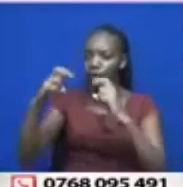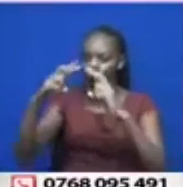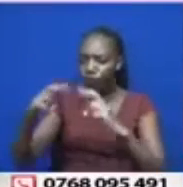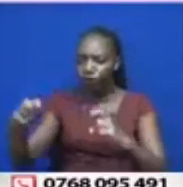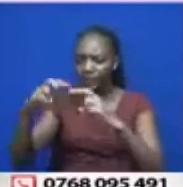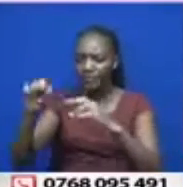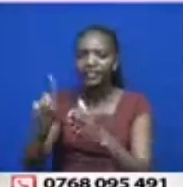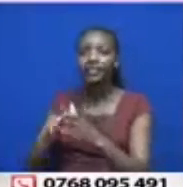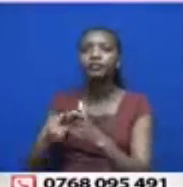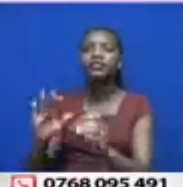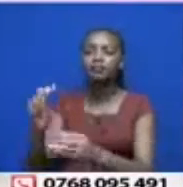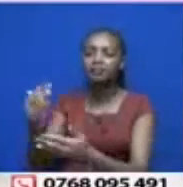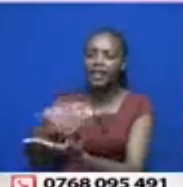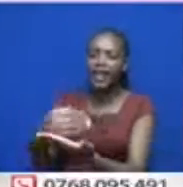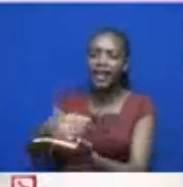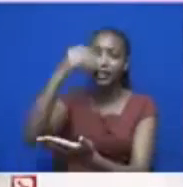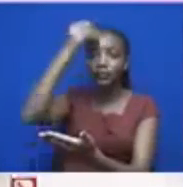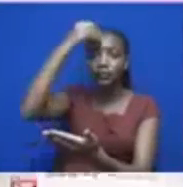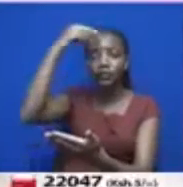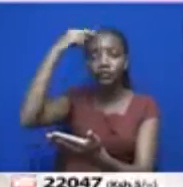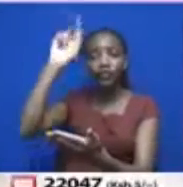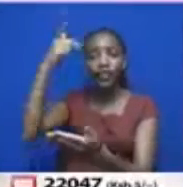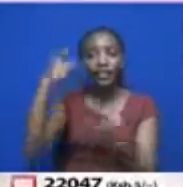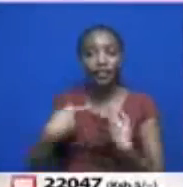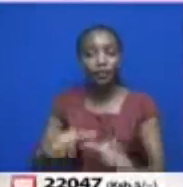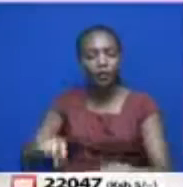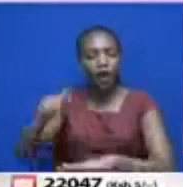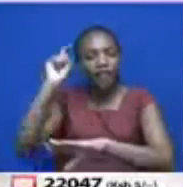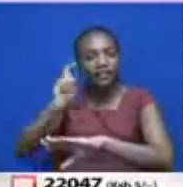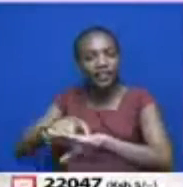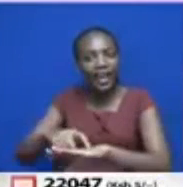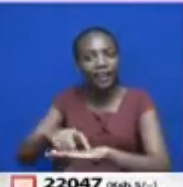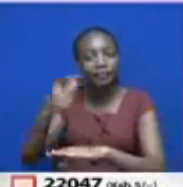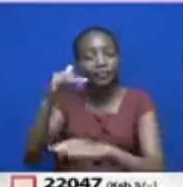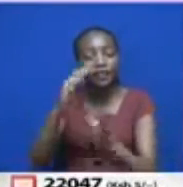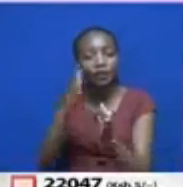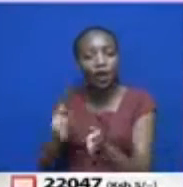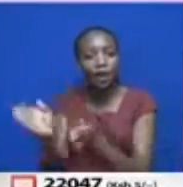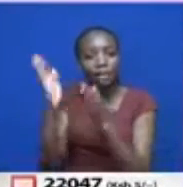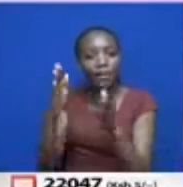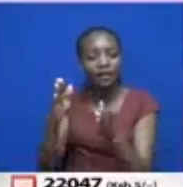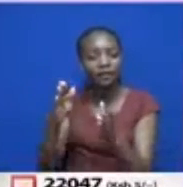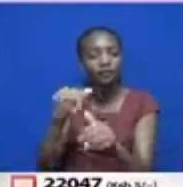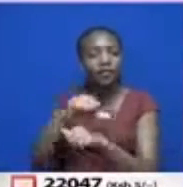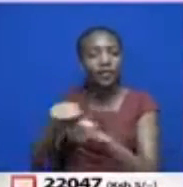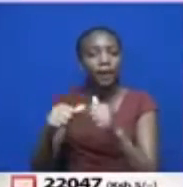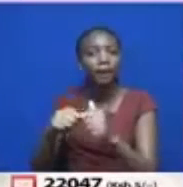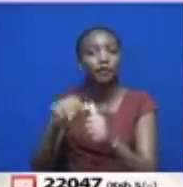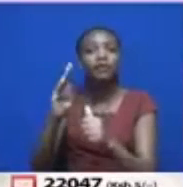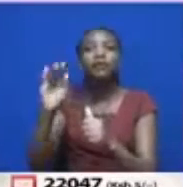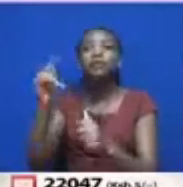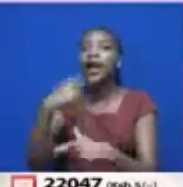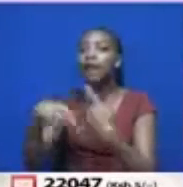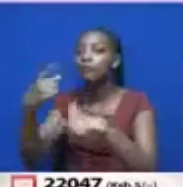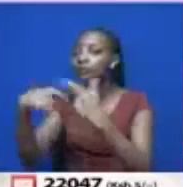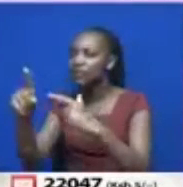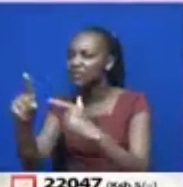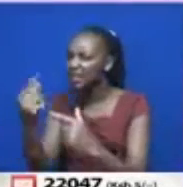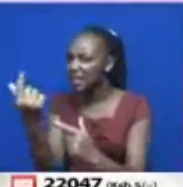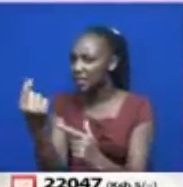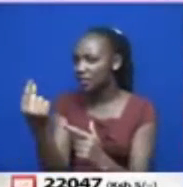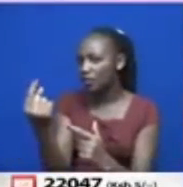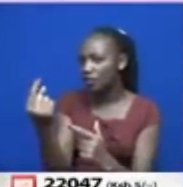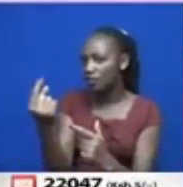maoni ya Wakenya. Wakati wanaandika hii, ambapo hii the BBI process kidogo ama kwa